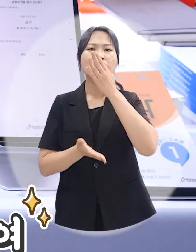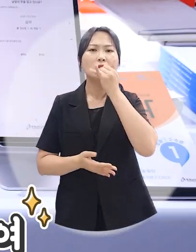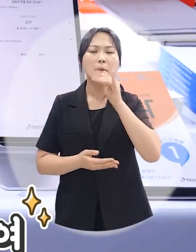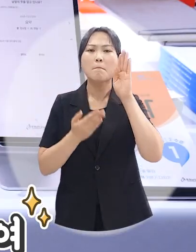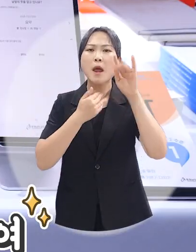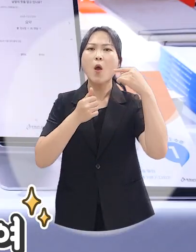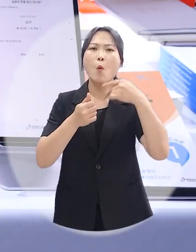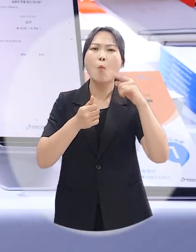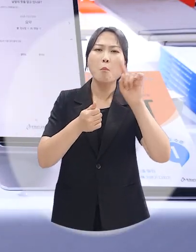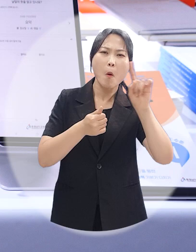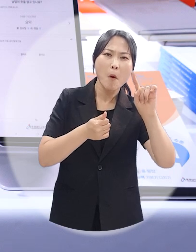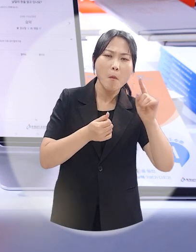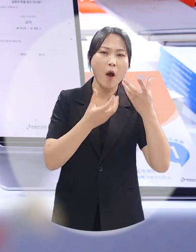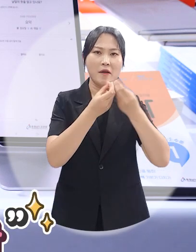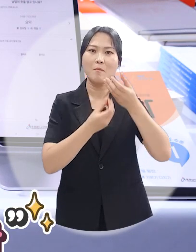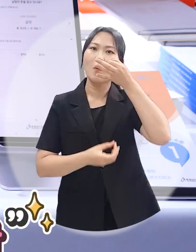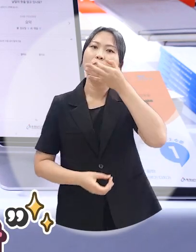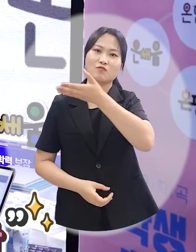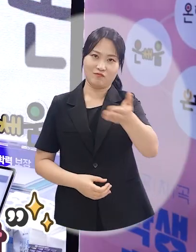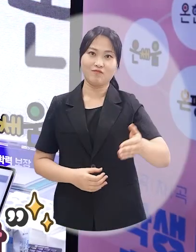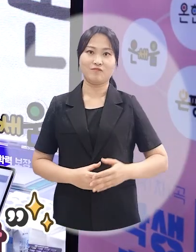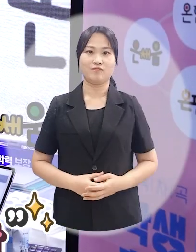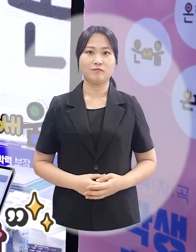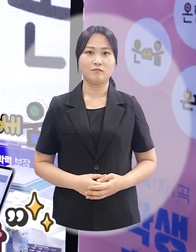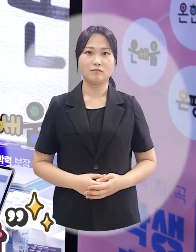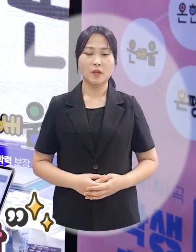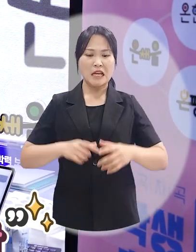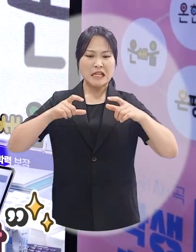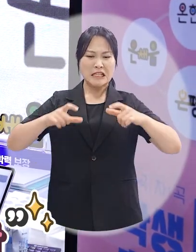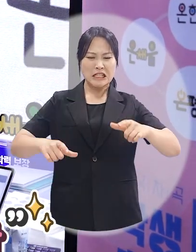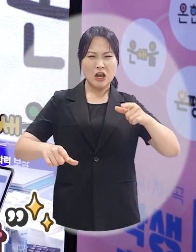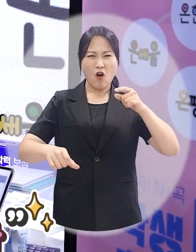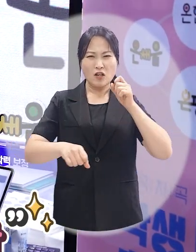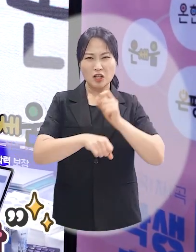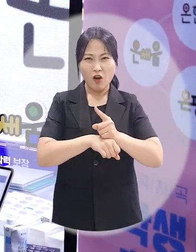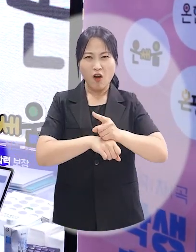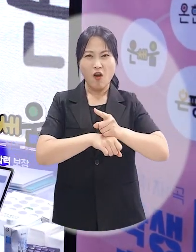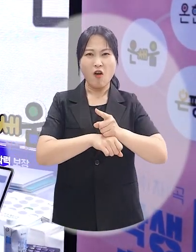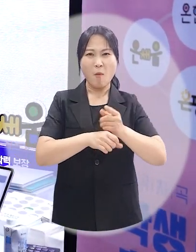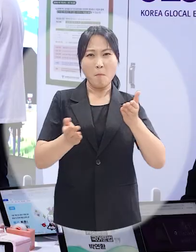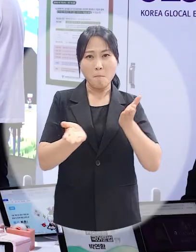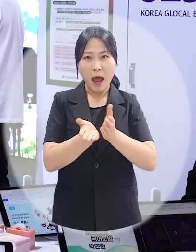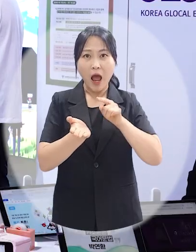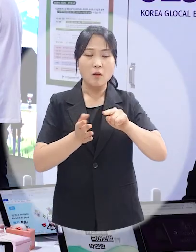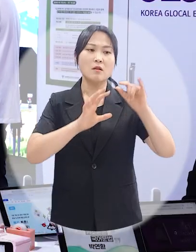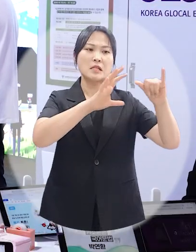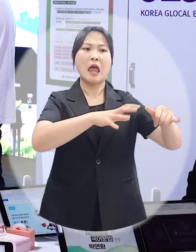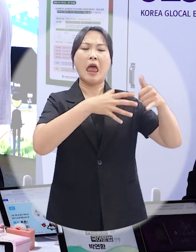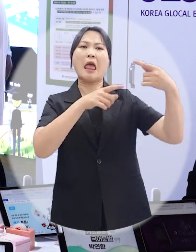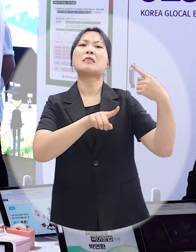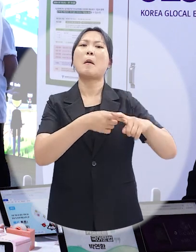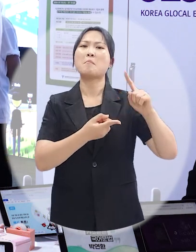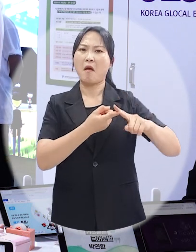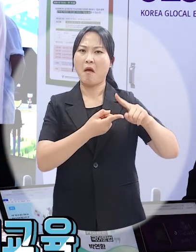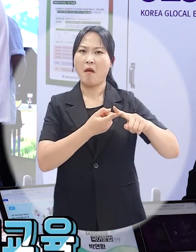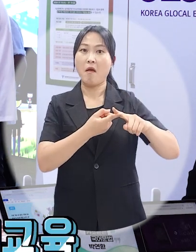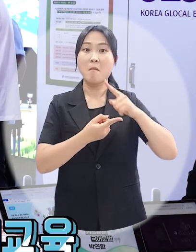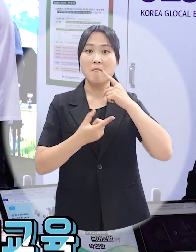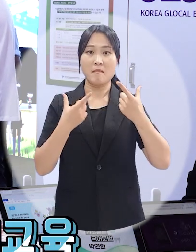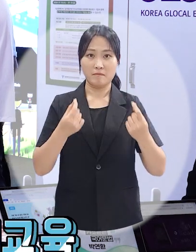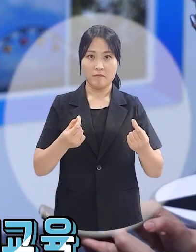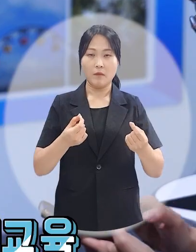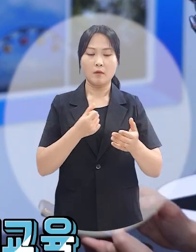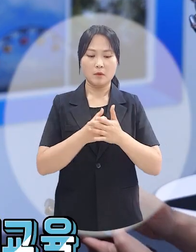체험을 제공했는데요. 가장 지역적인 것이 가장 세계적이라는 말이 있습니다. 교육도 마찬가지인데요. 지역의